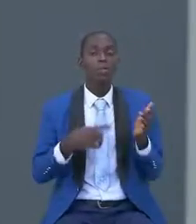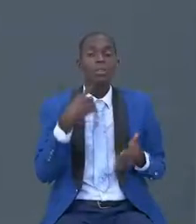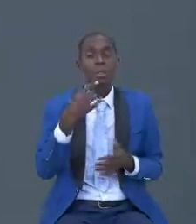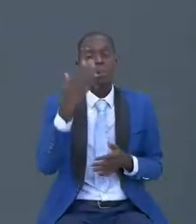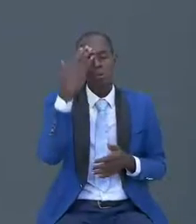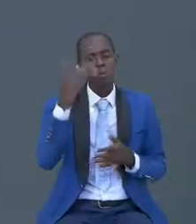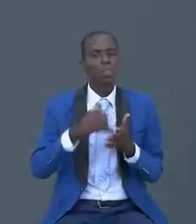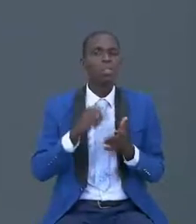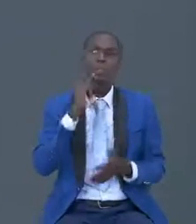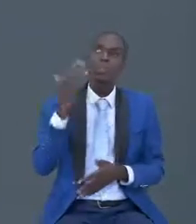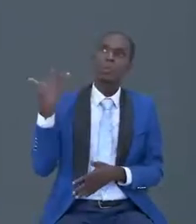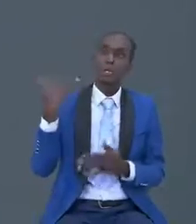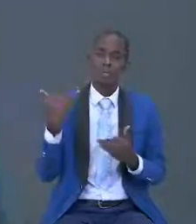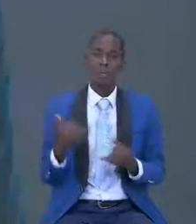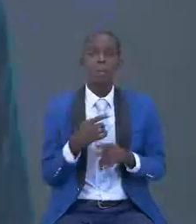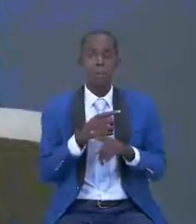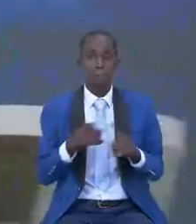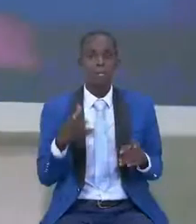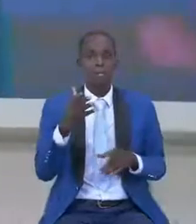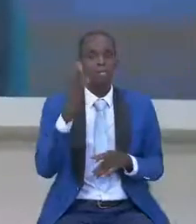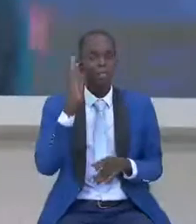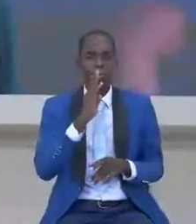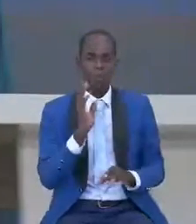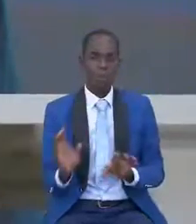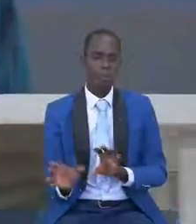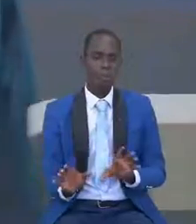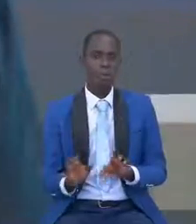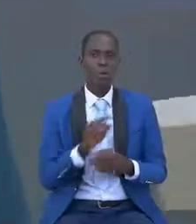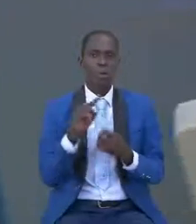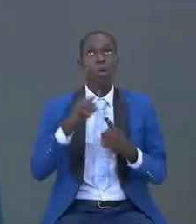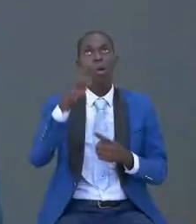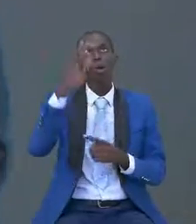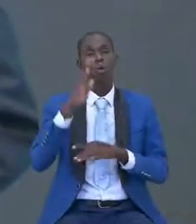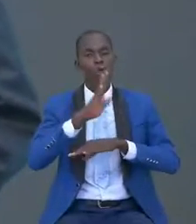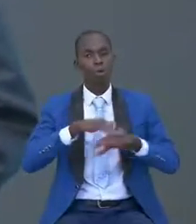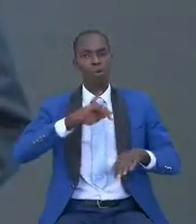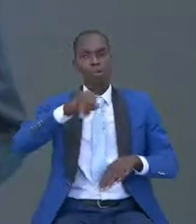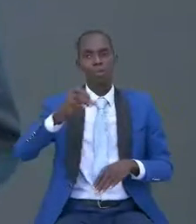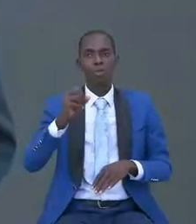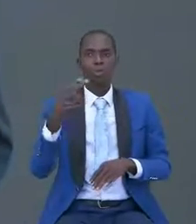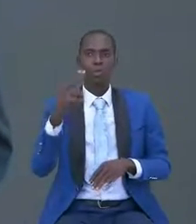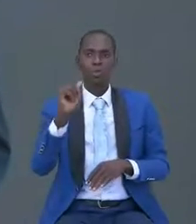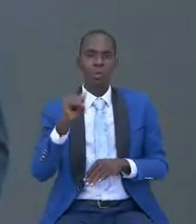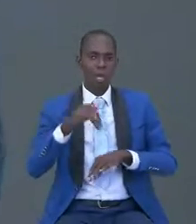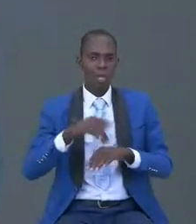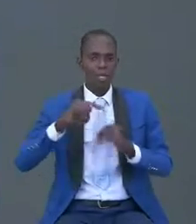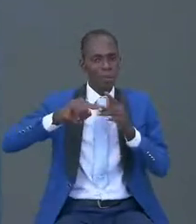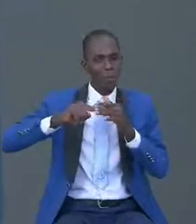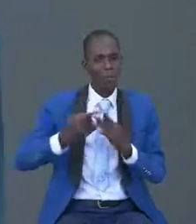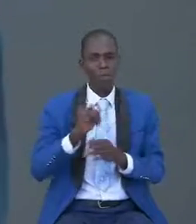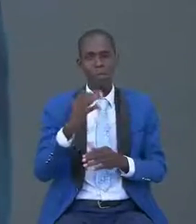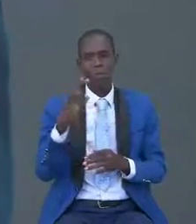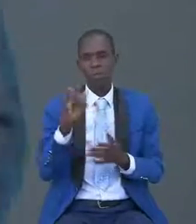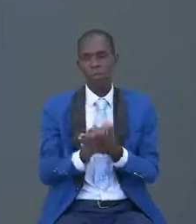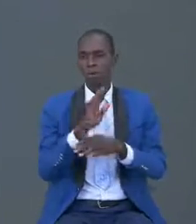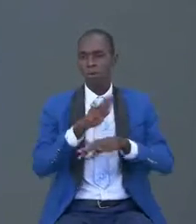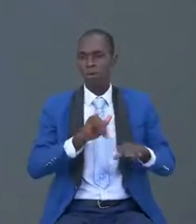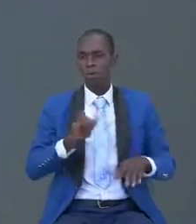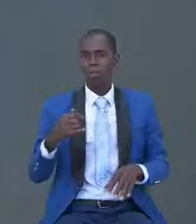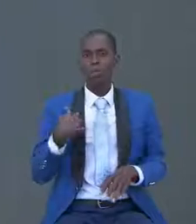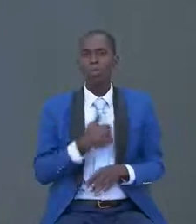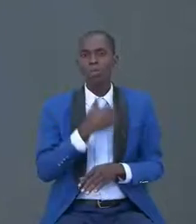maintenant. Il y aura l'accomplissement. Quand Dieu a appelé Josué au début de cet appel, nous savons ce que Dieu